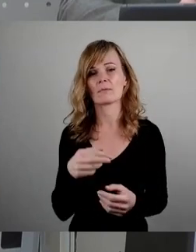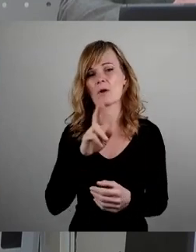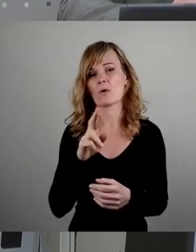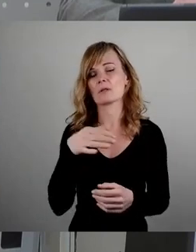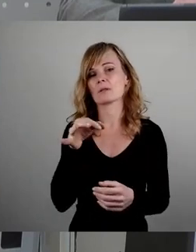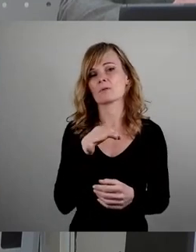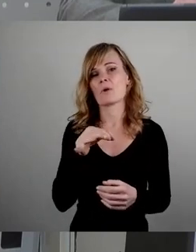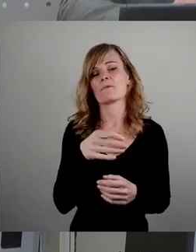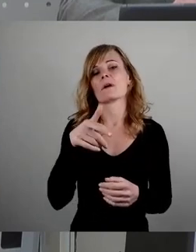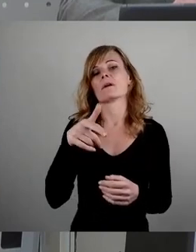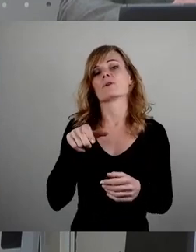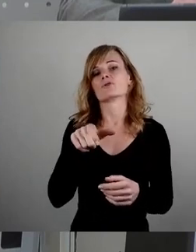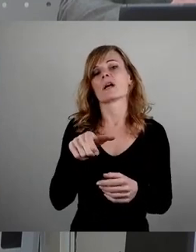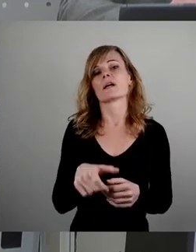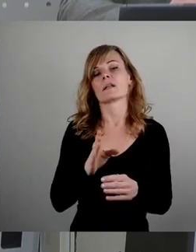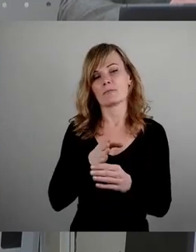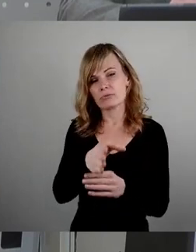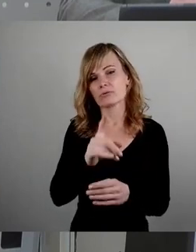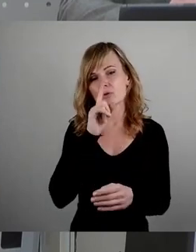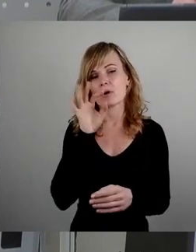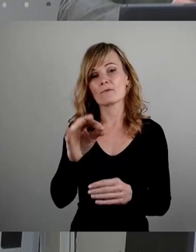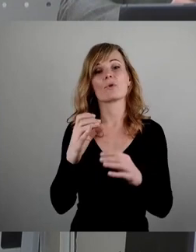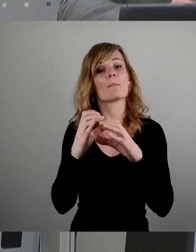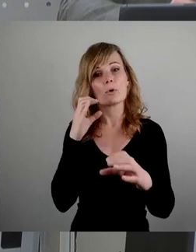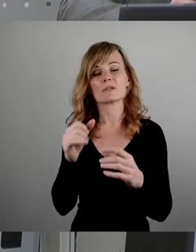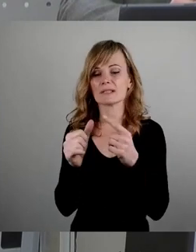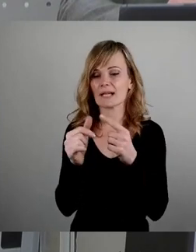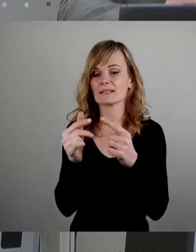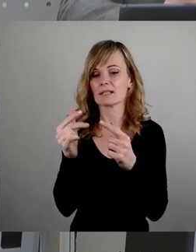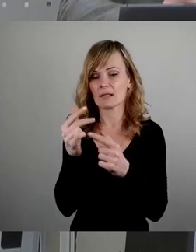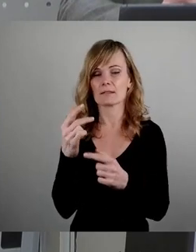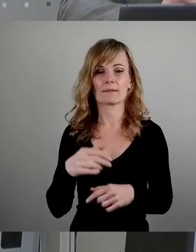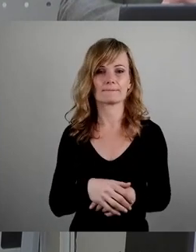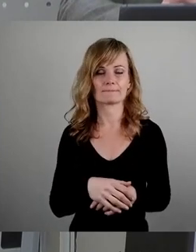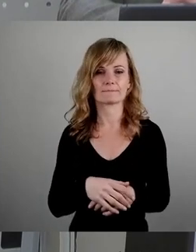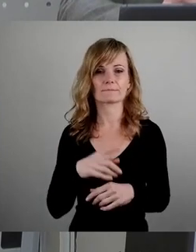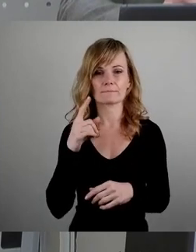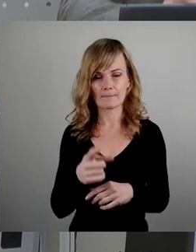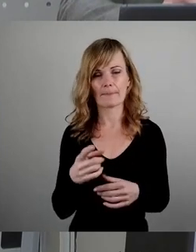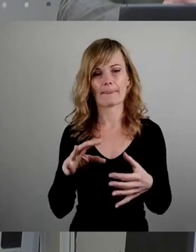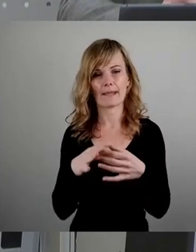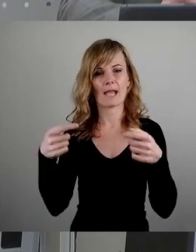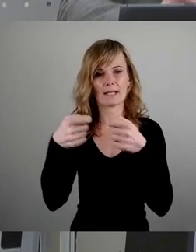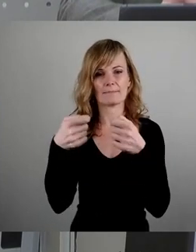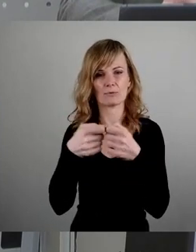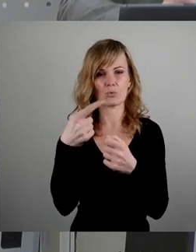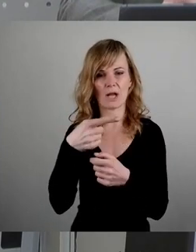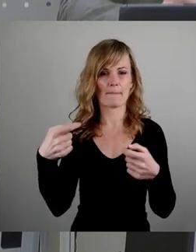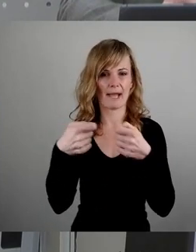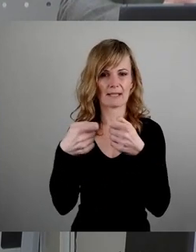nur für Busse erfolgen soll. Also das sind Themen und dass vor allen Dingen auch eine Tram-Anbindung bleibt. Also da unterscheiden wir uns doch deutlich von den Grünen,